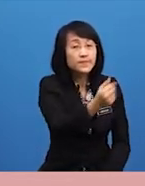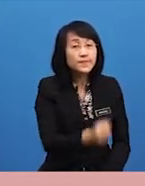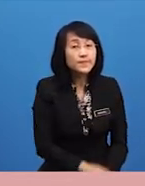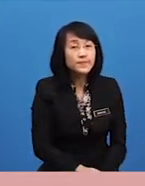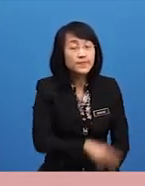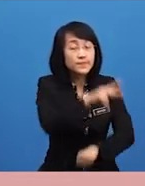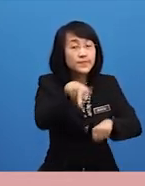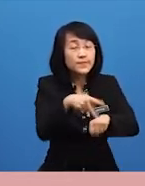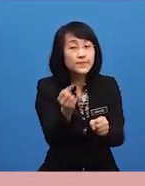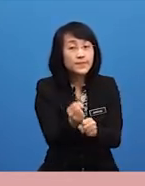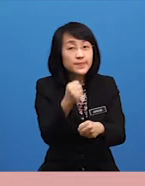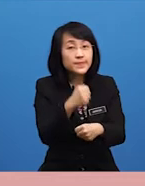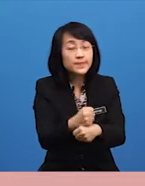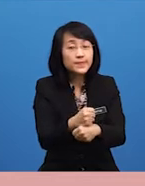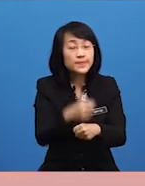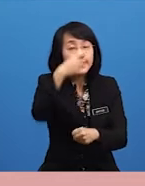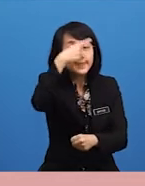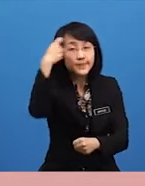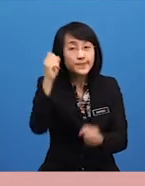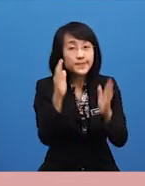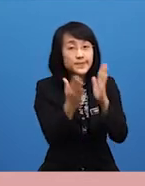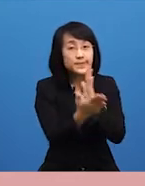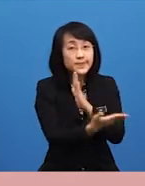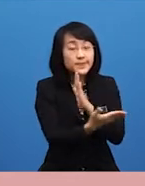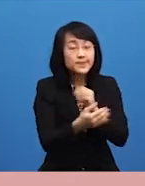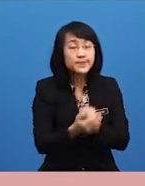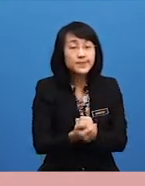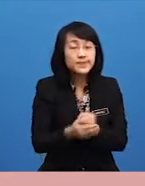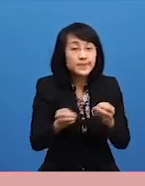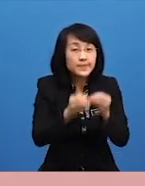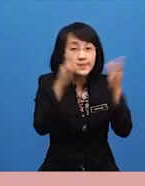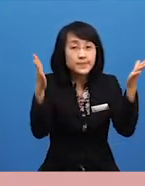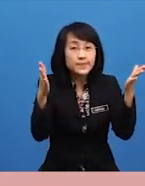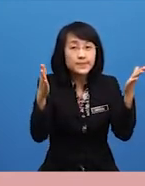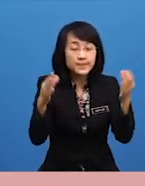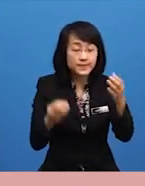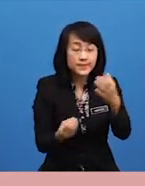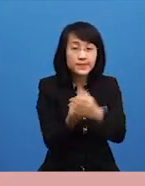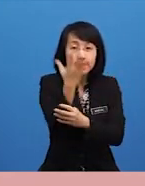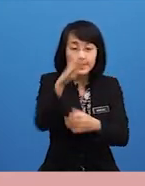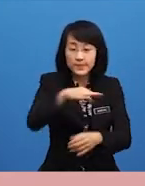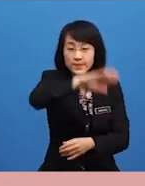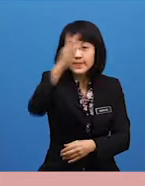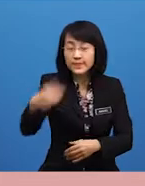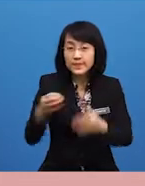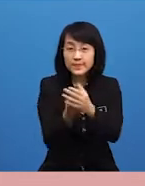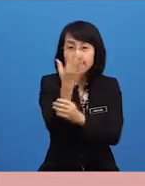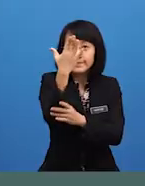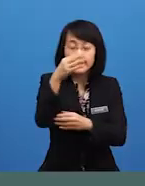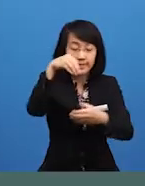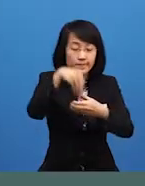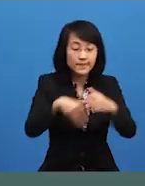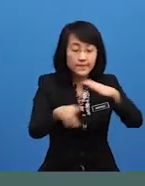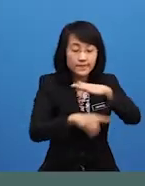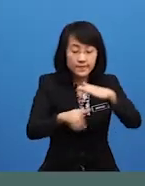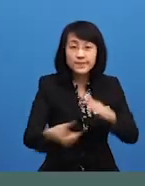yang terbentuk disebabkan oleh letusan gunung berapi di dasar laut.